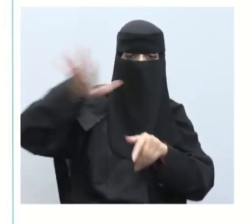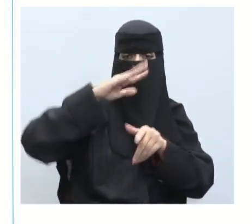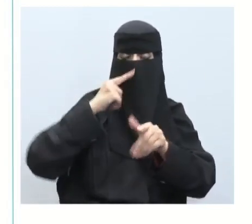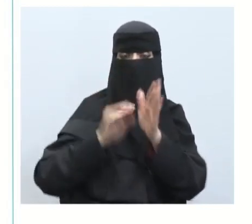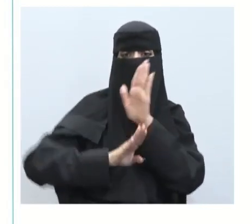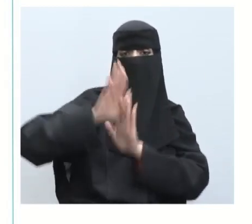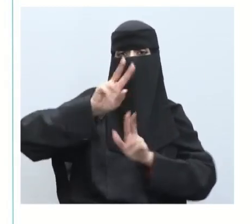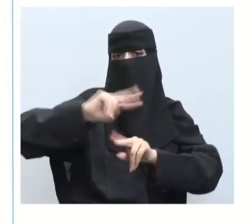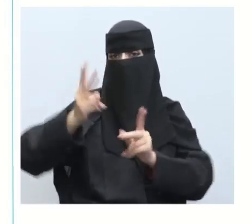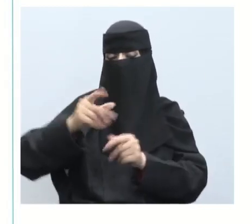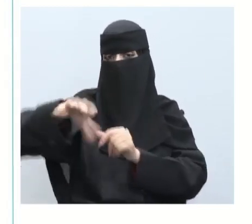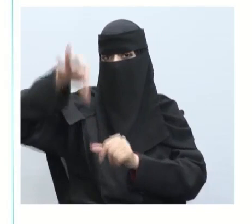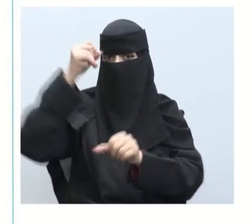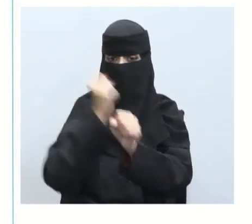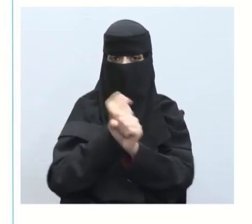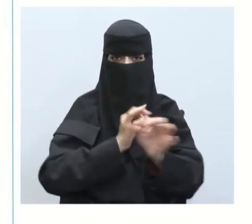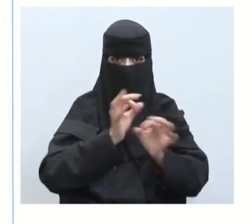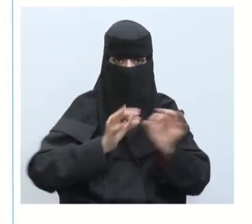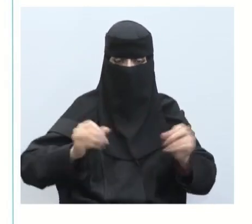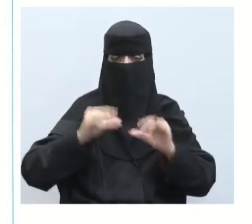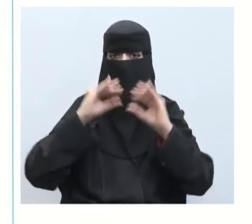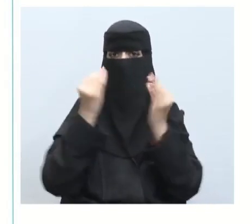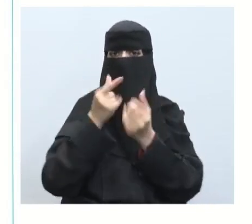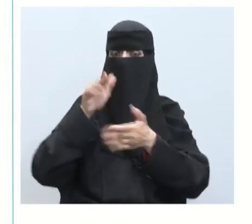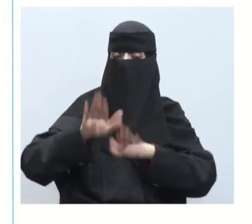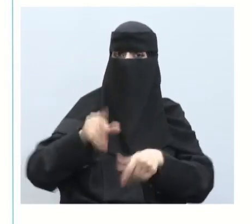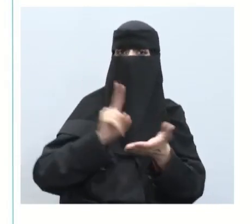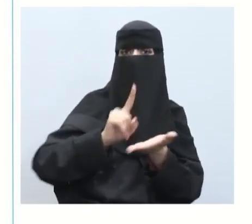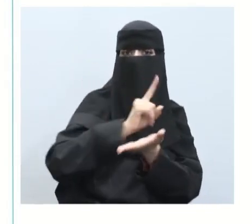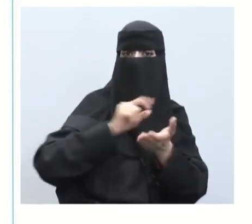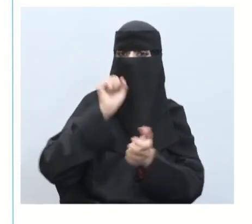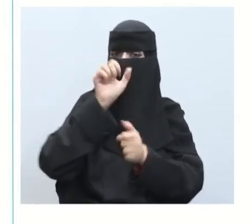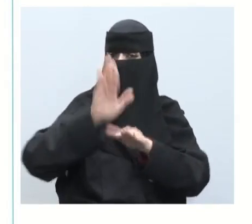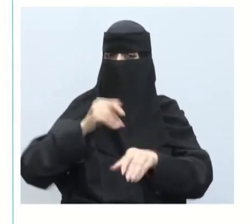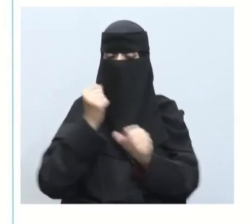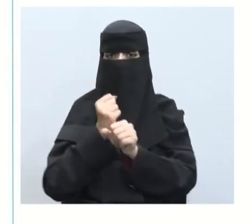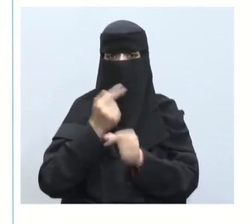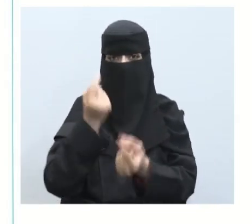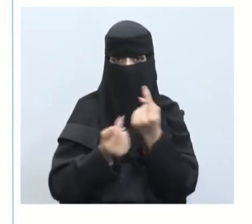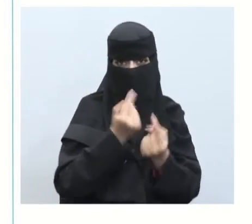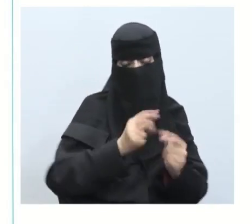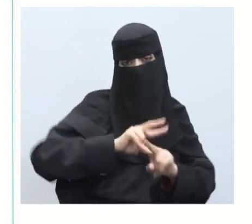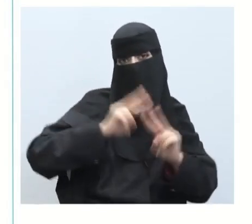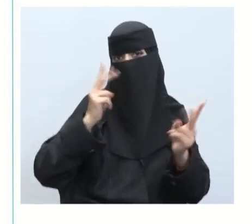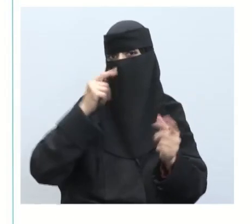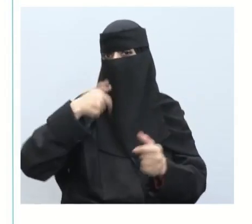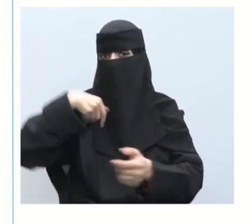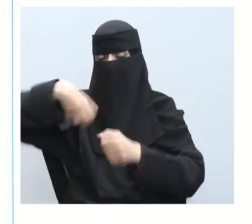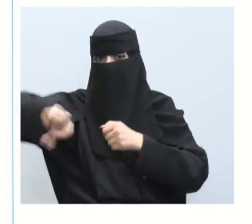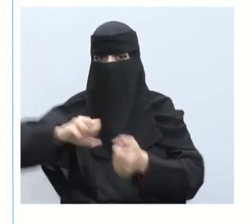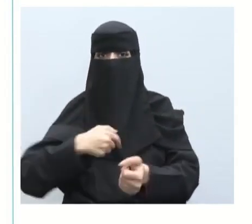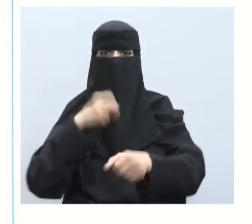تطوير او اختيار او تطبيق استراتيجيه الاداره بيئه العمل خصائص القطاع فمثلا القطاع الزراعي يختلف عن القطاع الصحي او